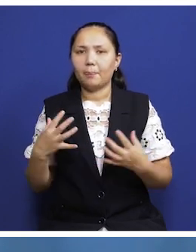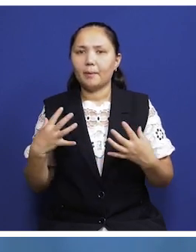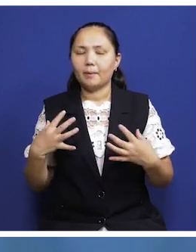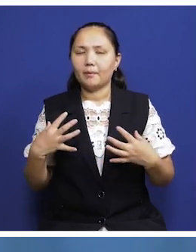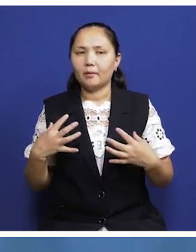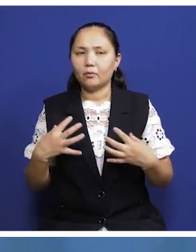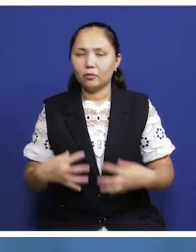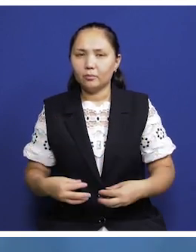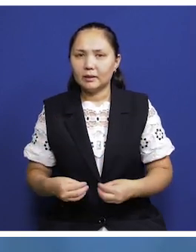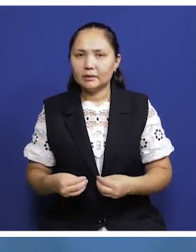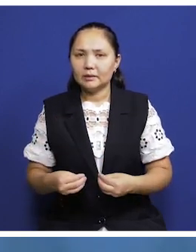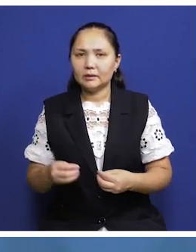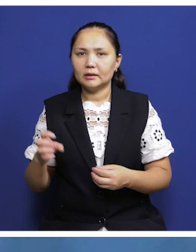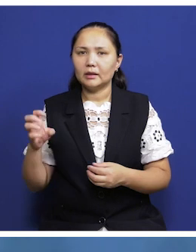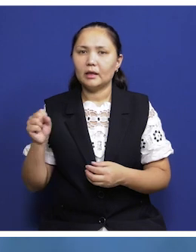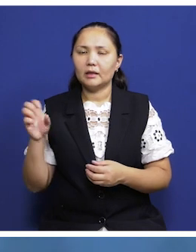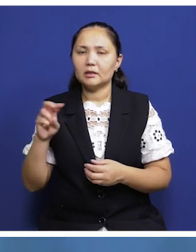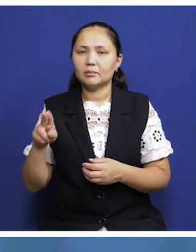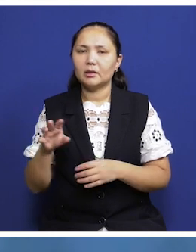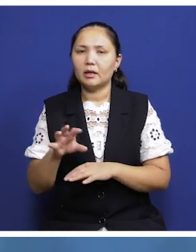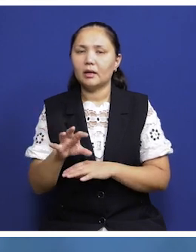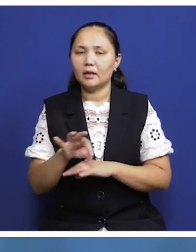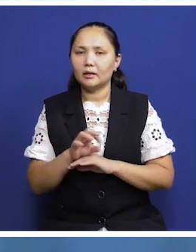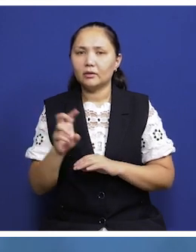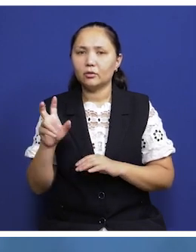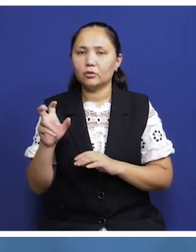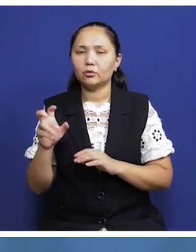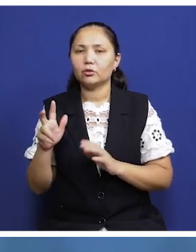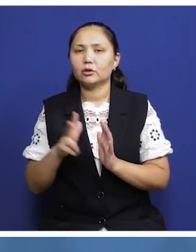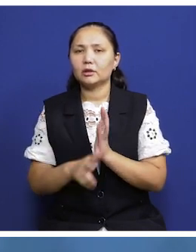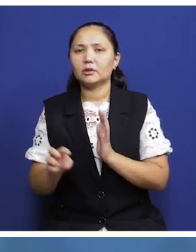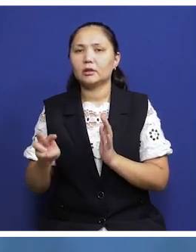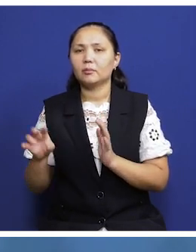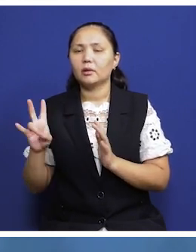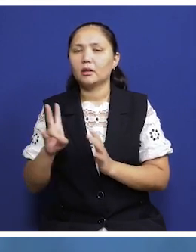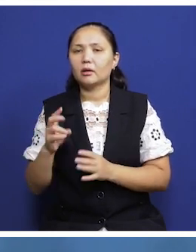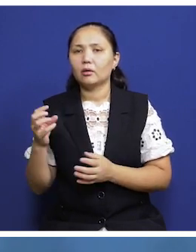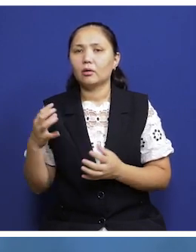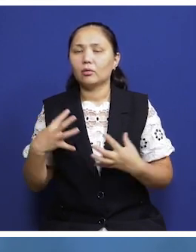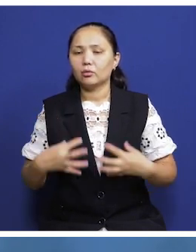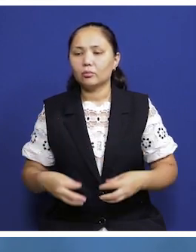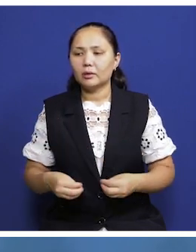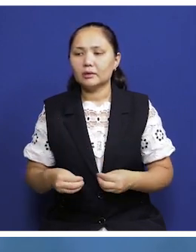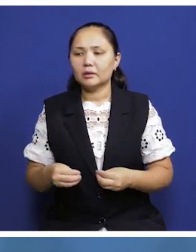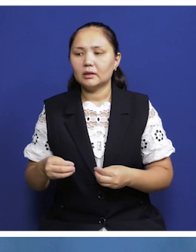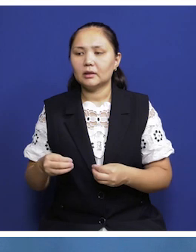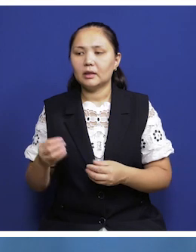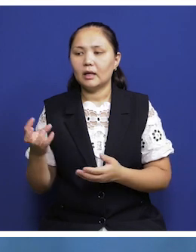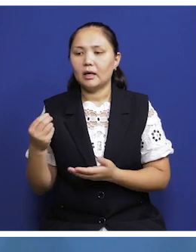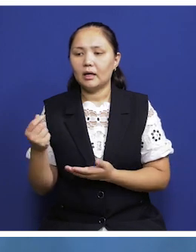әлеуметтік көмекті көрсету бойынша биыл 380 отбасыға немесе 2000-нан астам азаматтарымызға